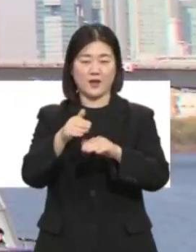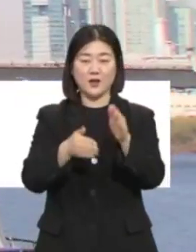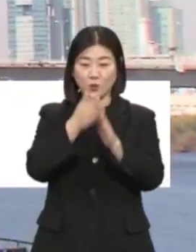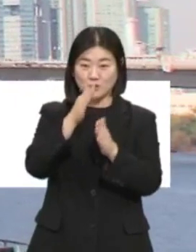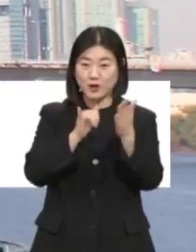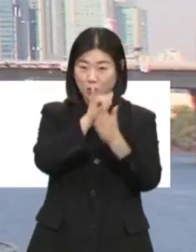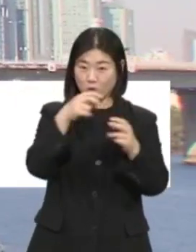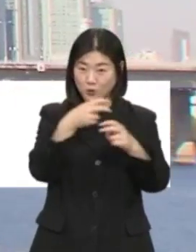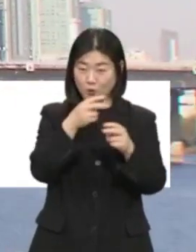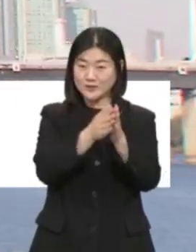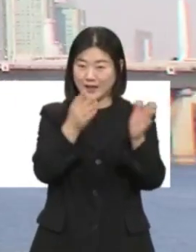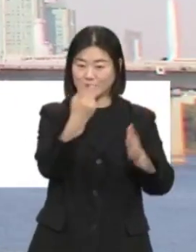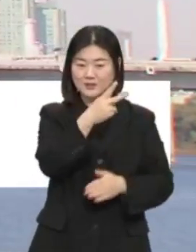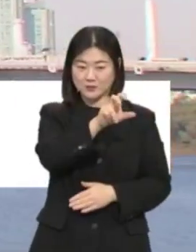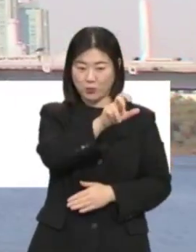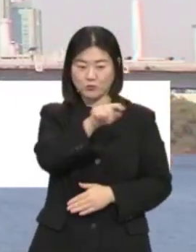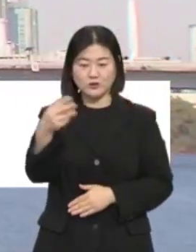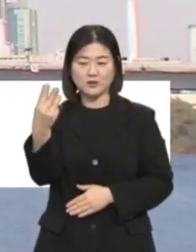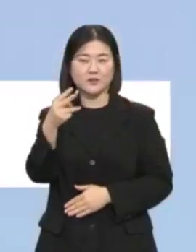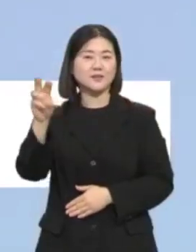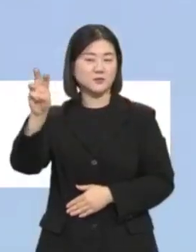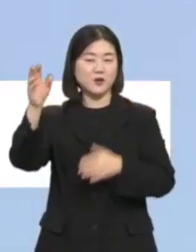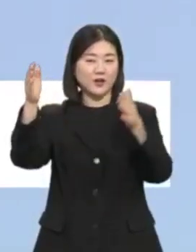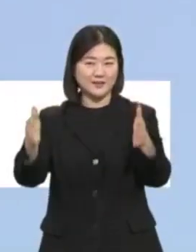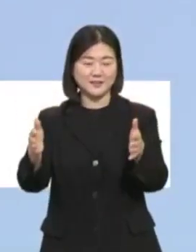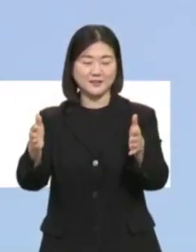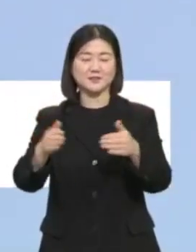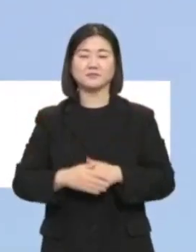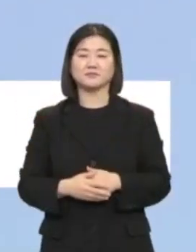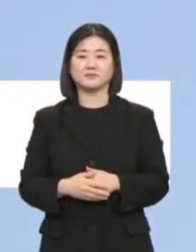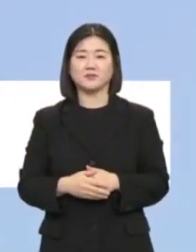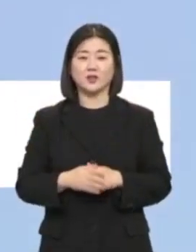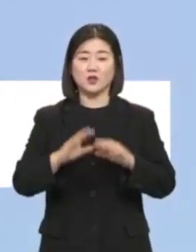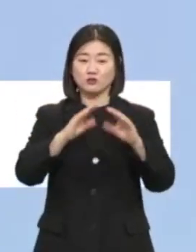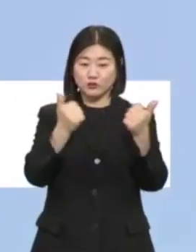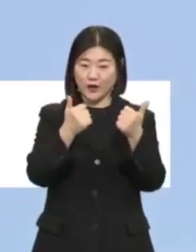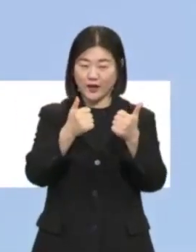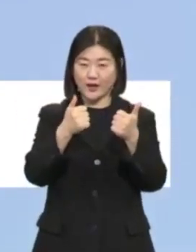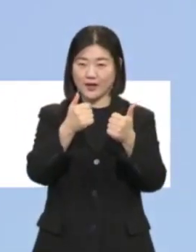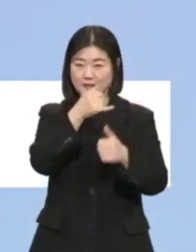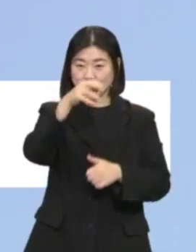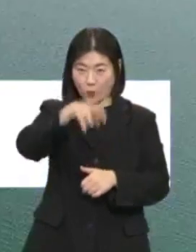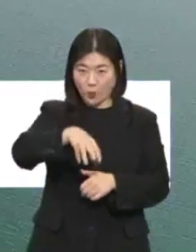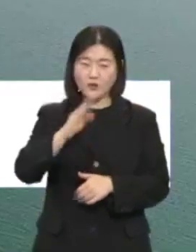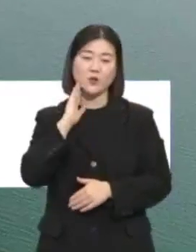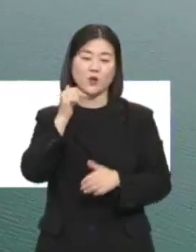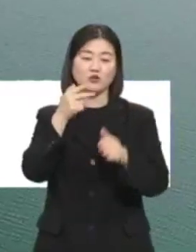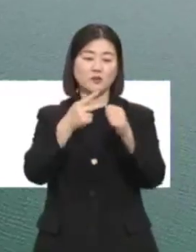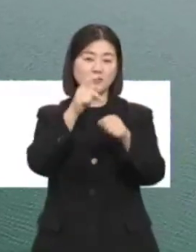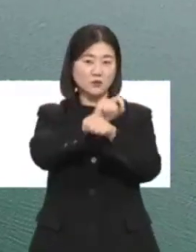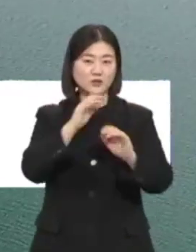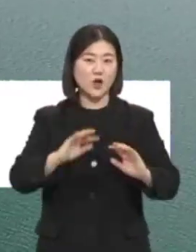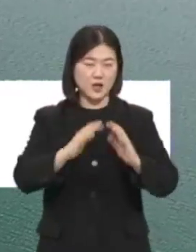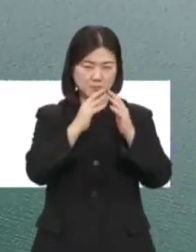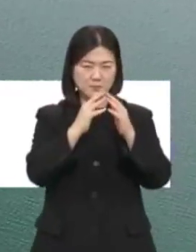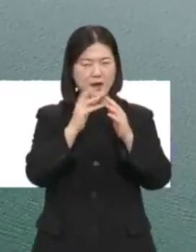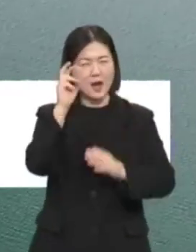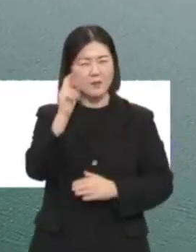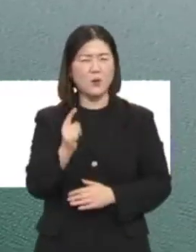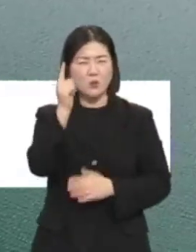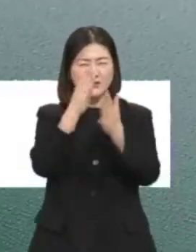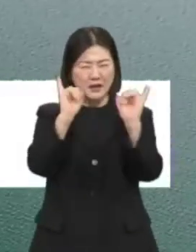항공교통 도입 시기는 2025년부터 2030년까지 국회 세종의사당과 대통령 제 2진 무시 건립으로